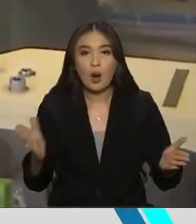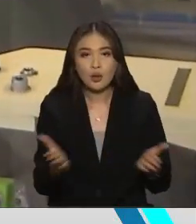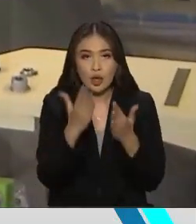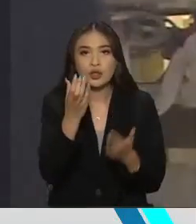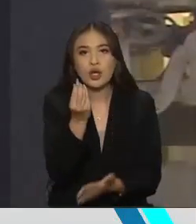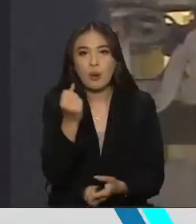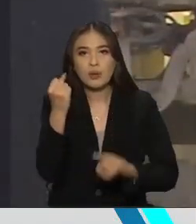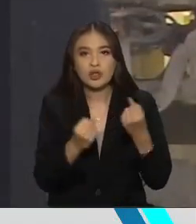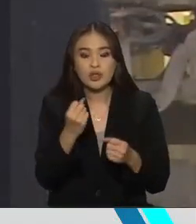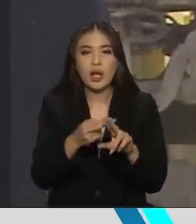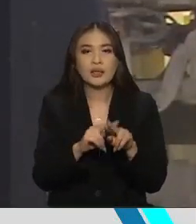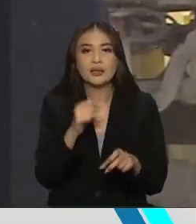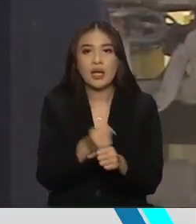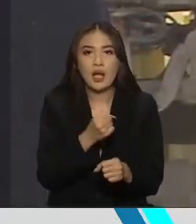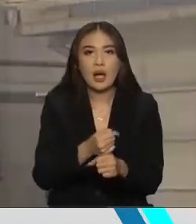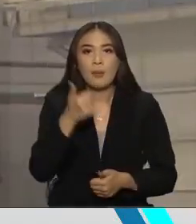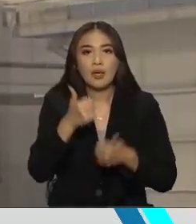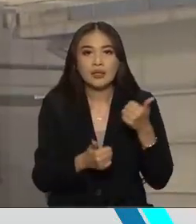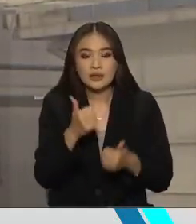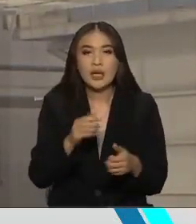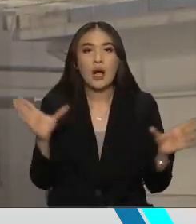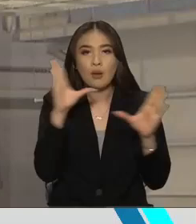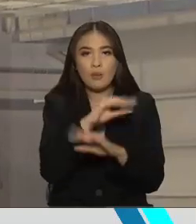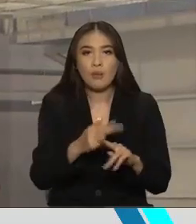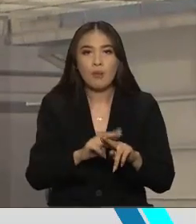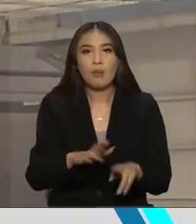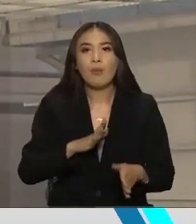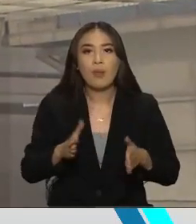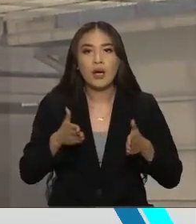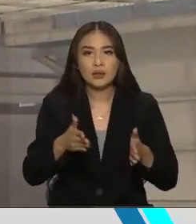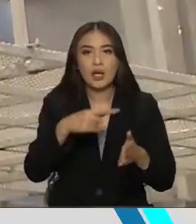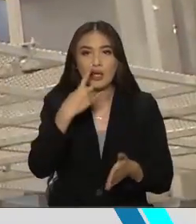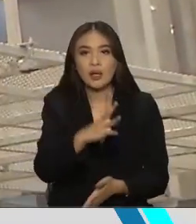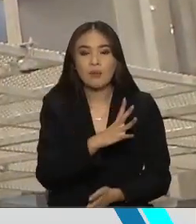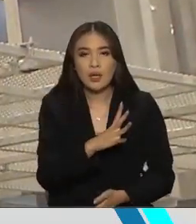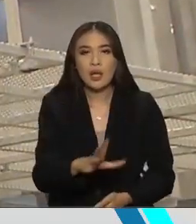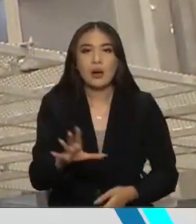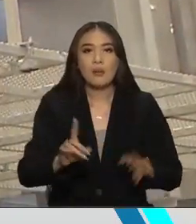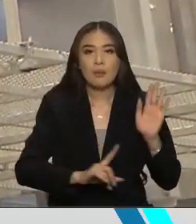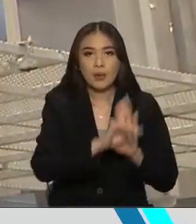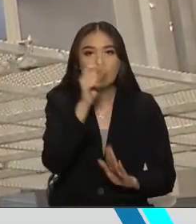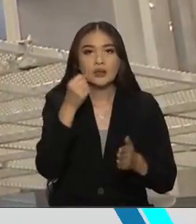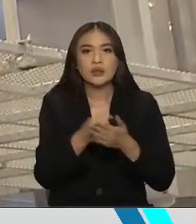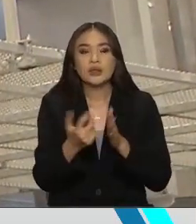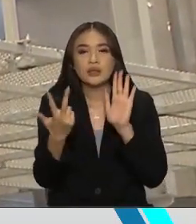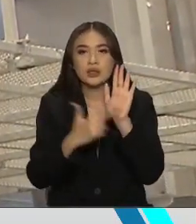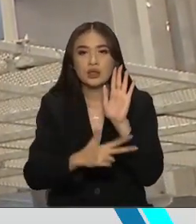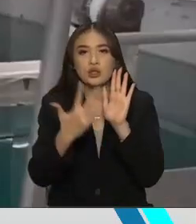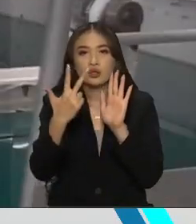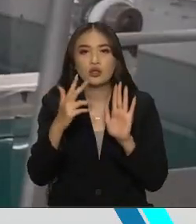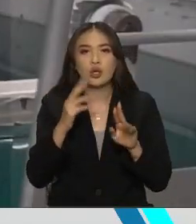және машина жасау саласының бәсекеге қабілетін арттыруға бағытталған. Бас аяғы 83 іс-шараны